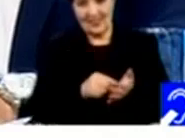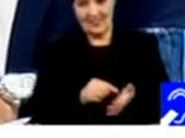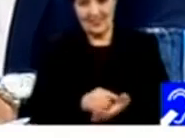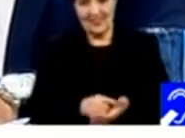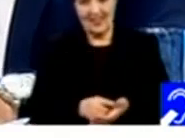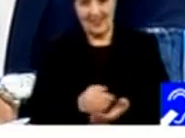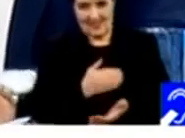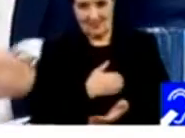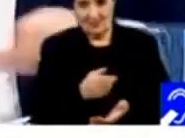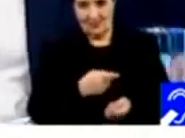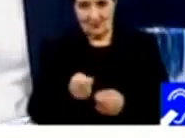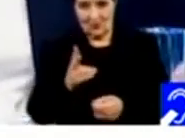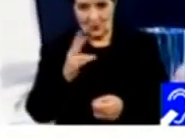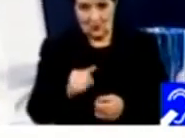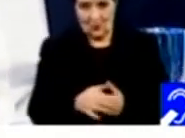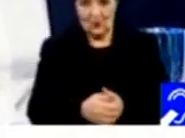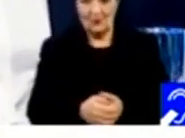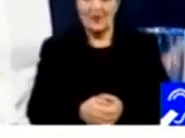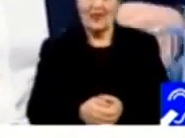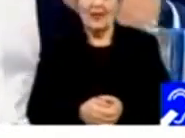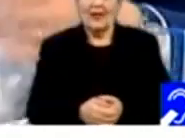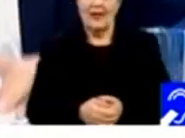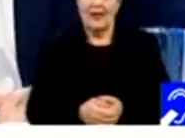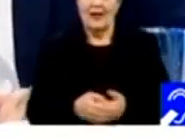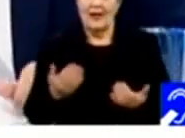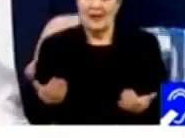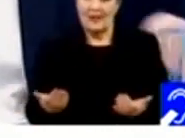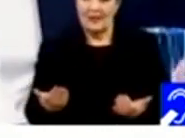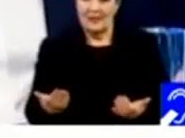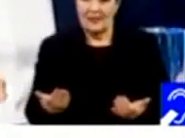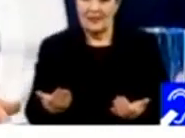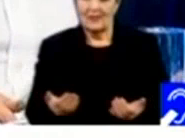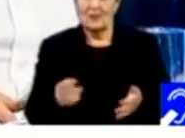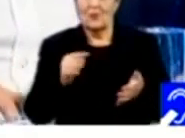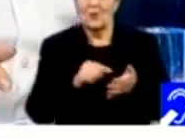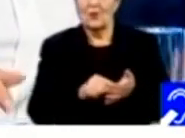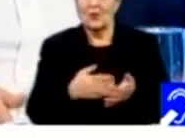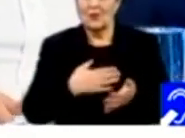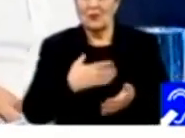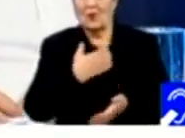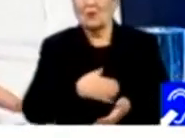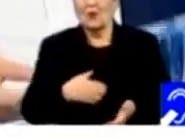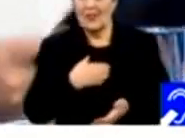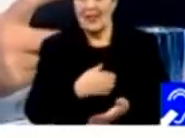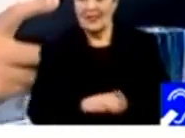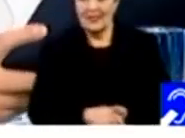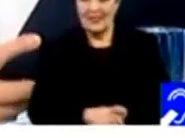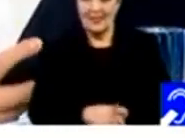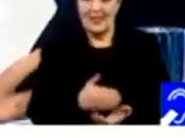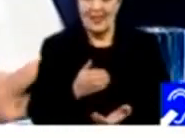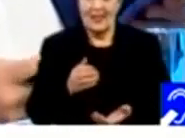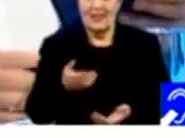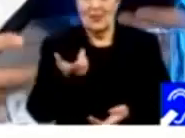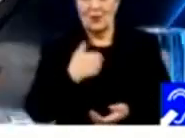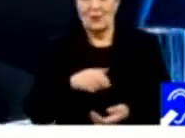din timpul dumneavoastră? Nu. Nu. Atunci, prieteni, am să iau din timpul meu pentru că este un lucru foarte și foarte important. Domnule